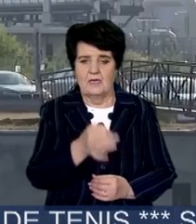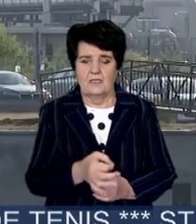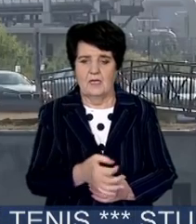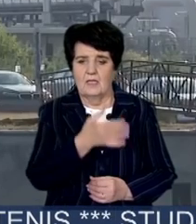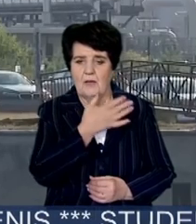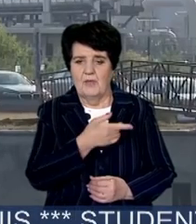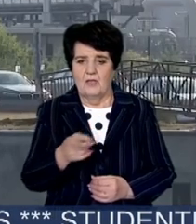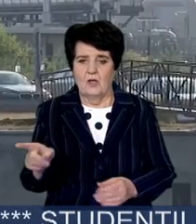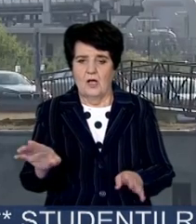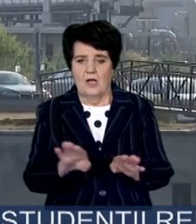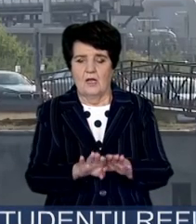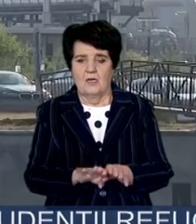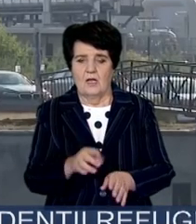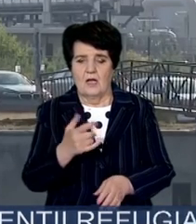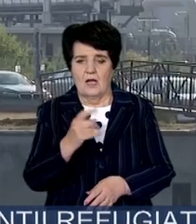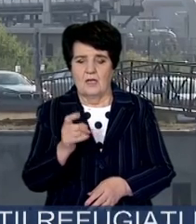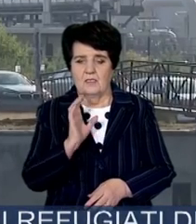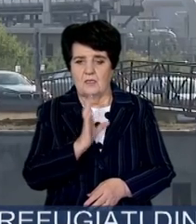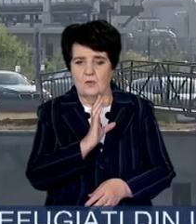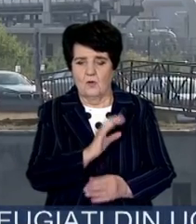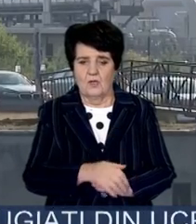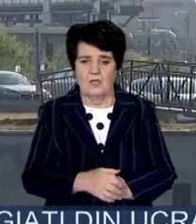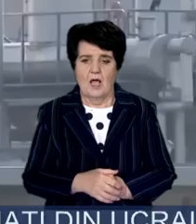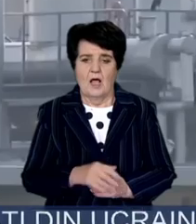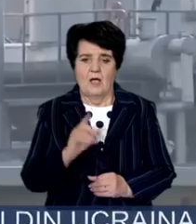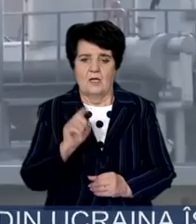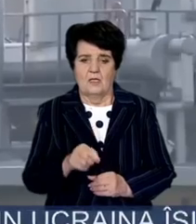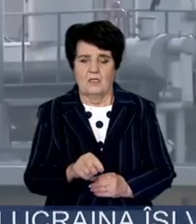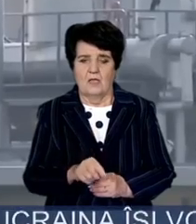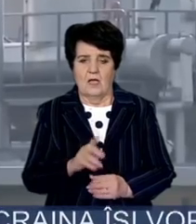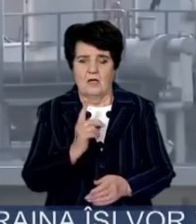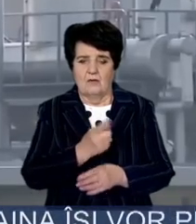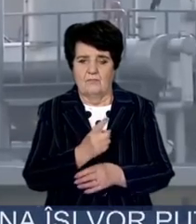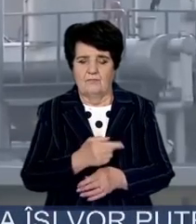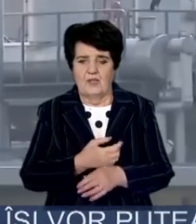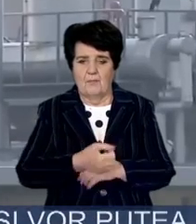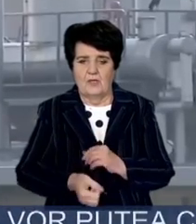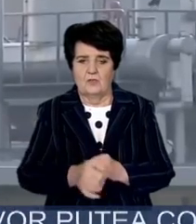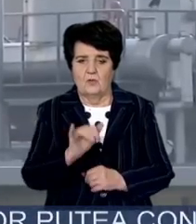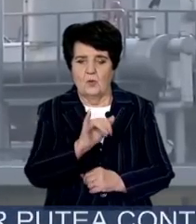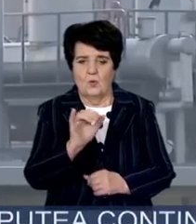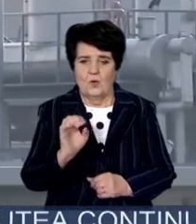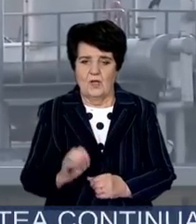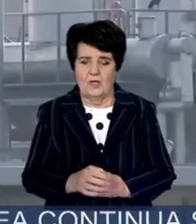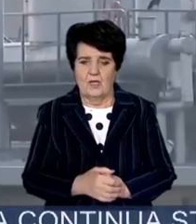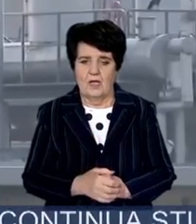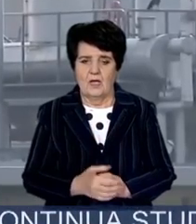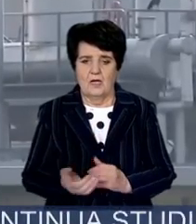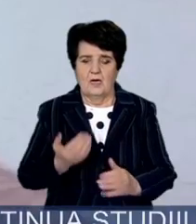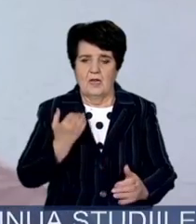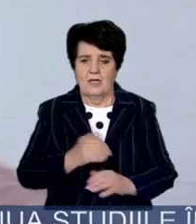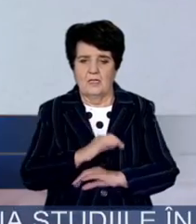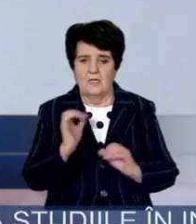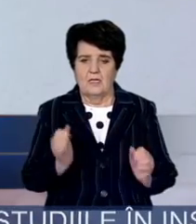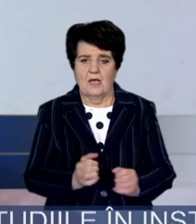termen nedefinit gazoductul Nord Stream, o încercare evidentă de a pune presiune pe Uniunea Europeană înainte de venirea